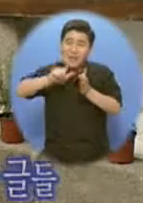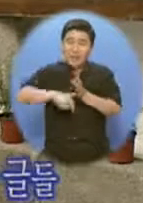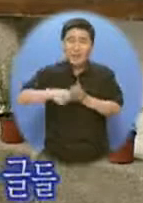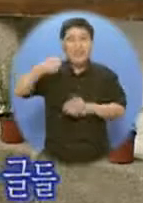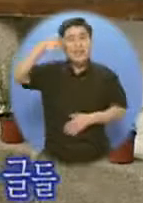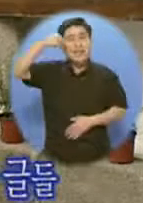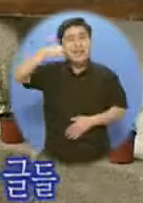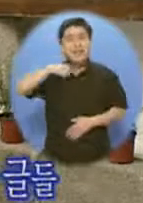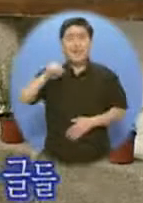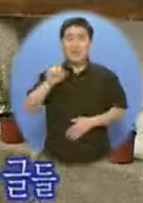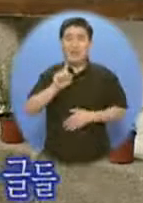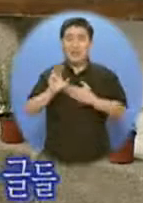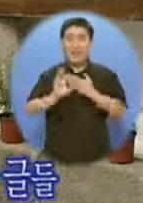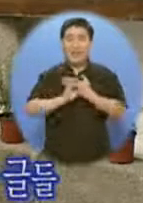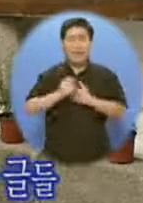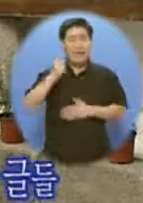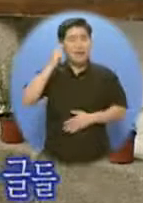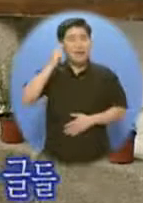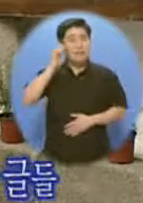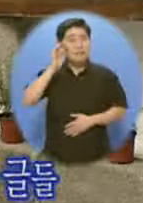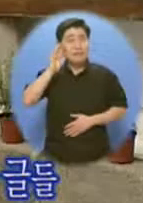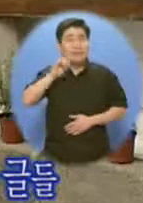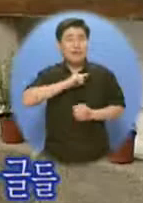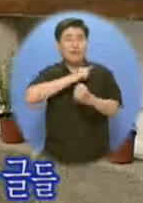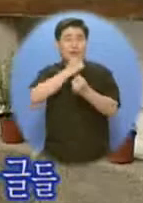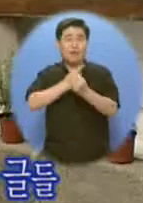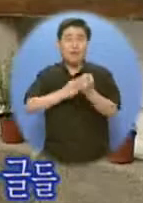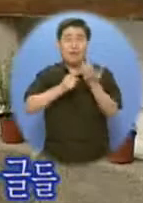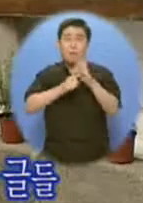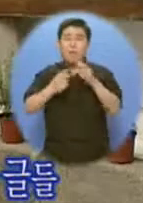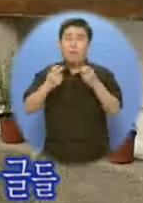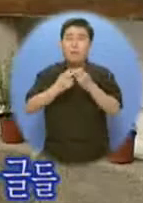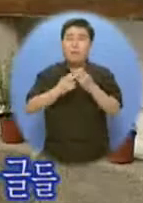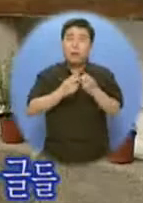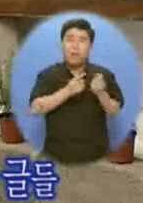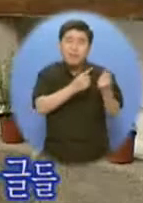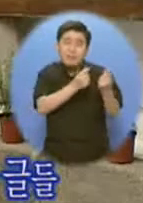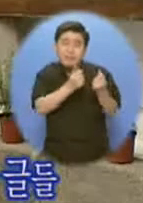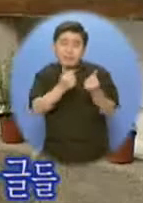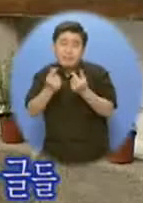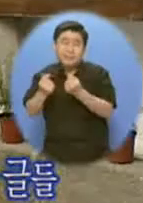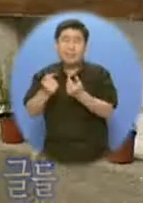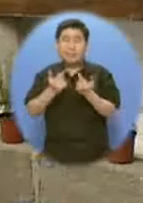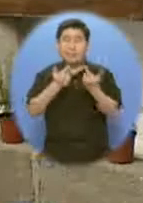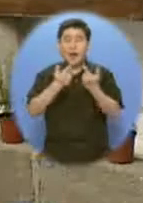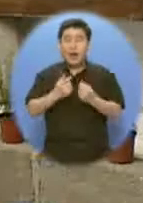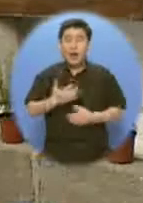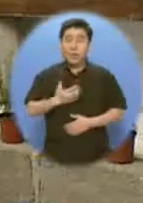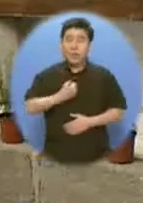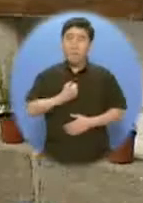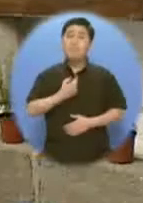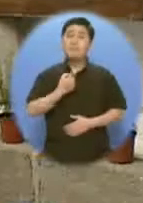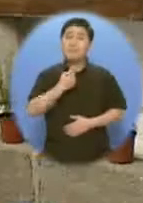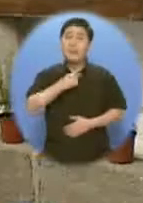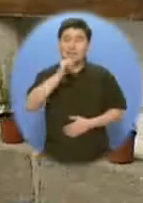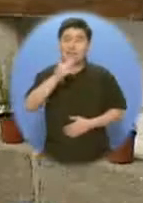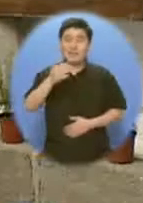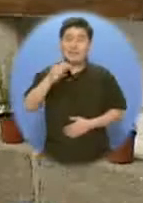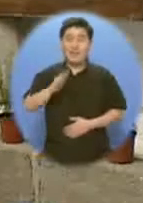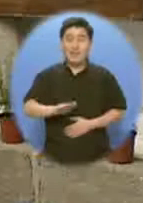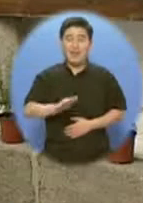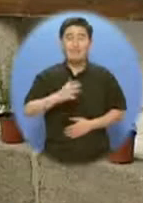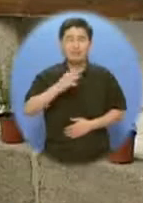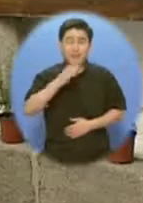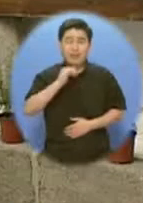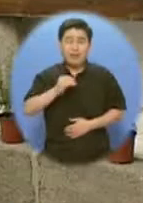점은 상성과 표현이 어쩜 이렇게 편일 적으로 비슷할까 놀란 적이 있는데 이것은